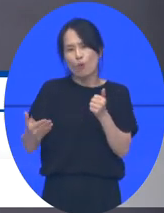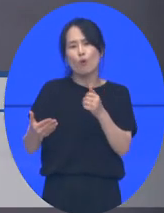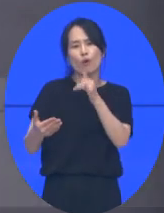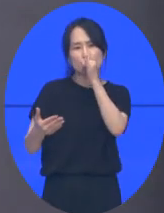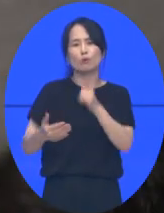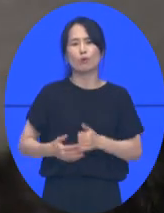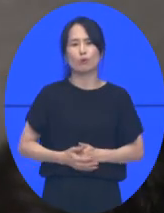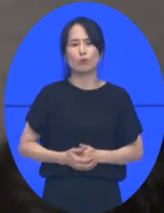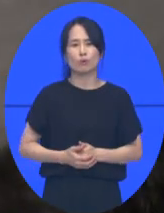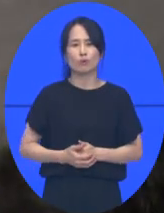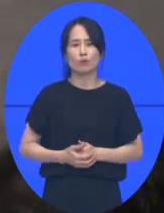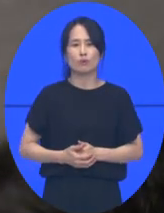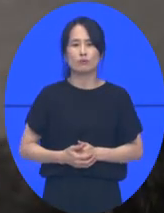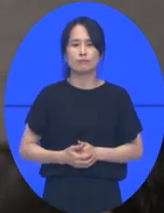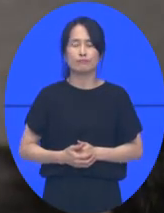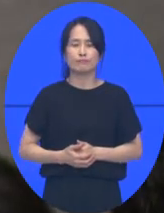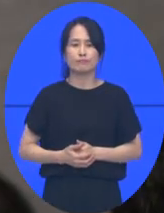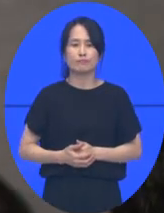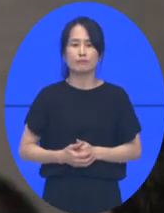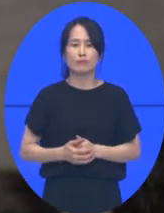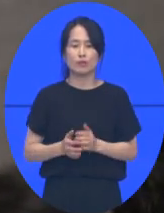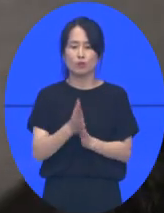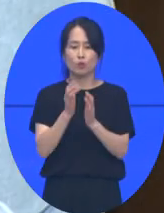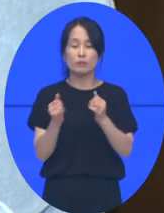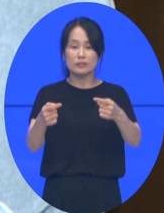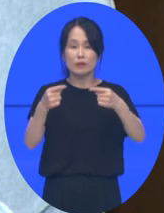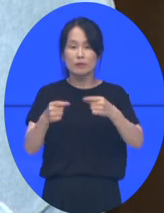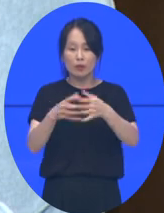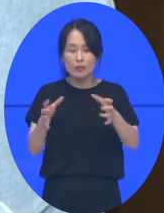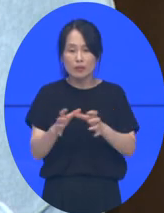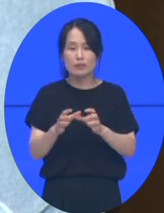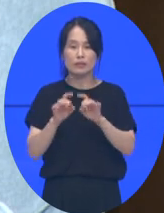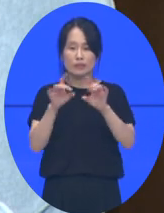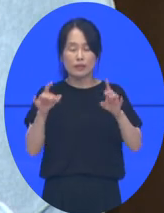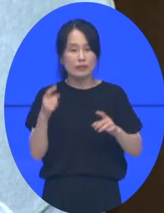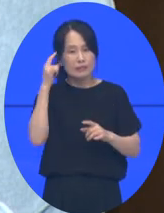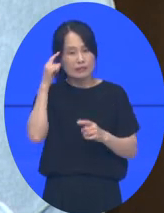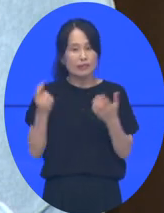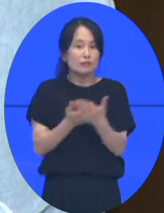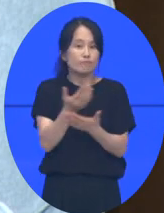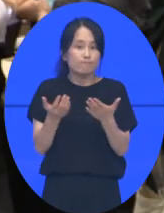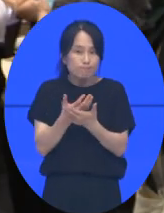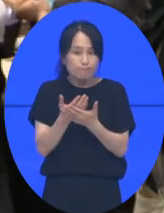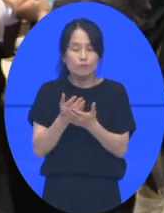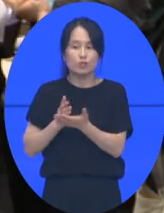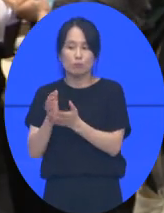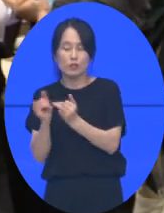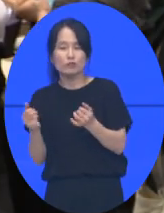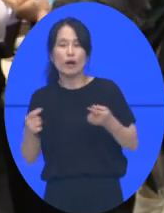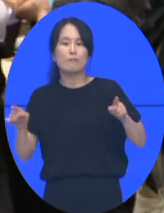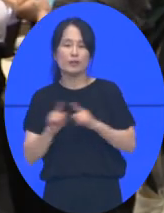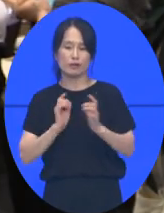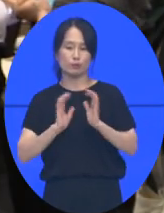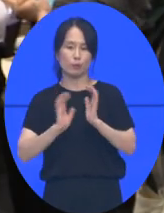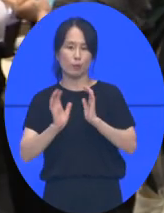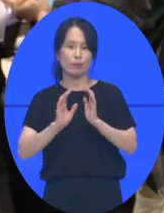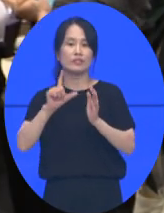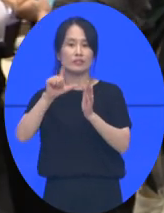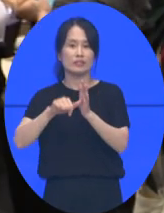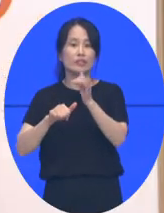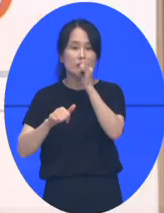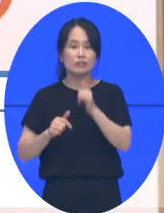것이죠. 이후 도민 참여단이 각자의 의견을 교환하고 전문가들과 의견을 공유하는 시간도